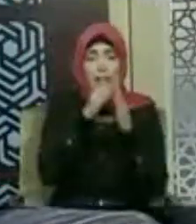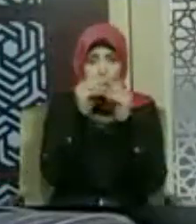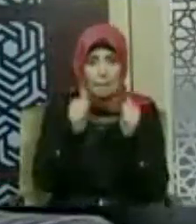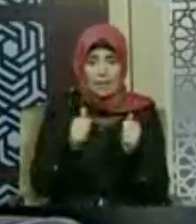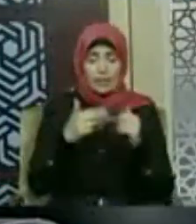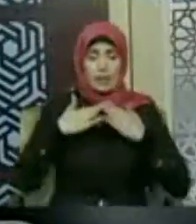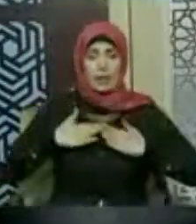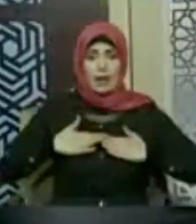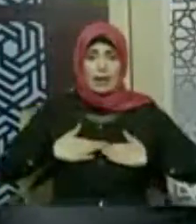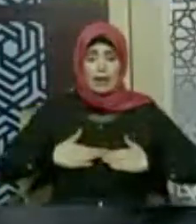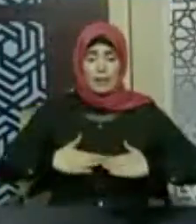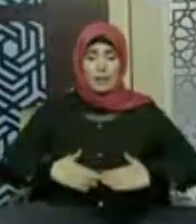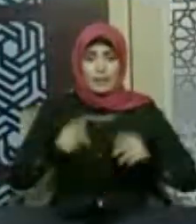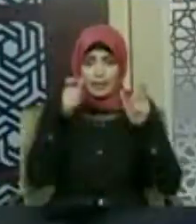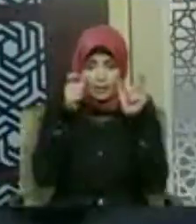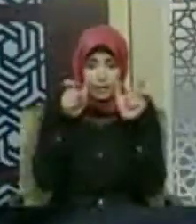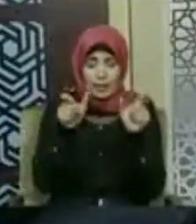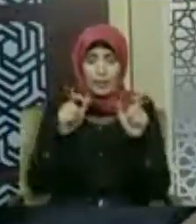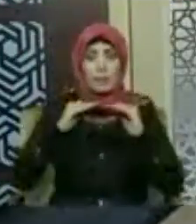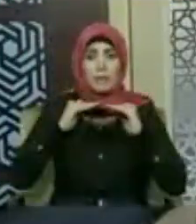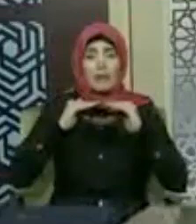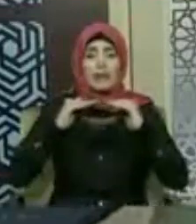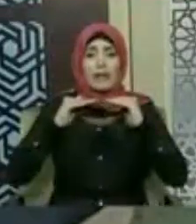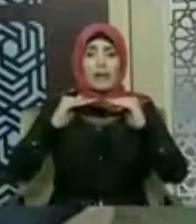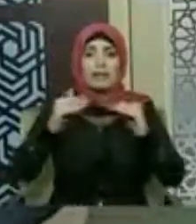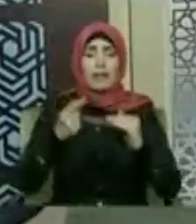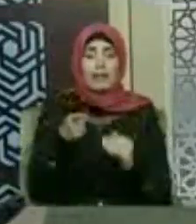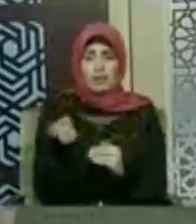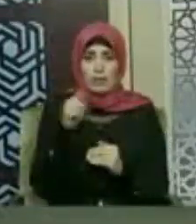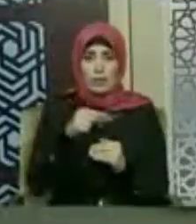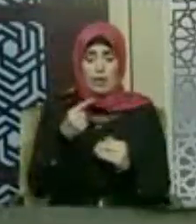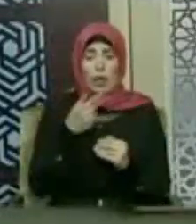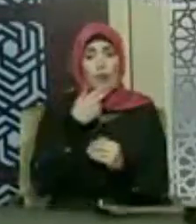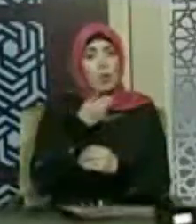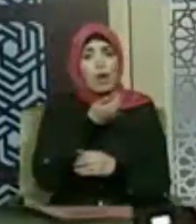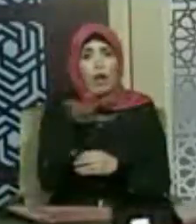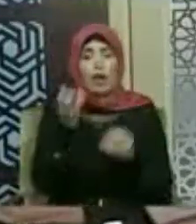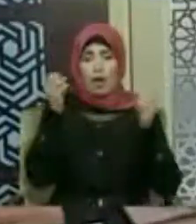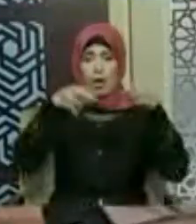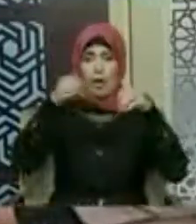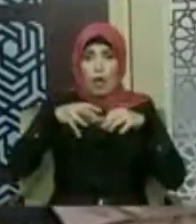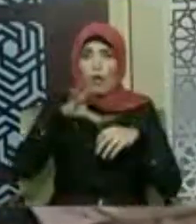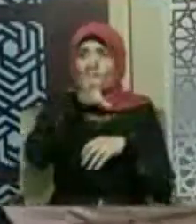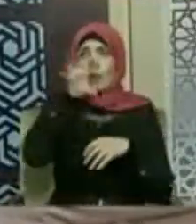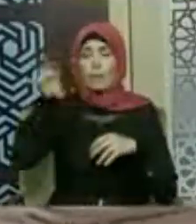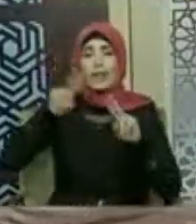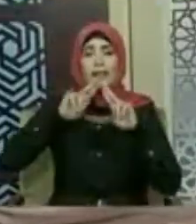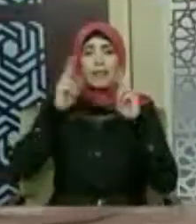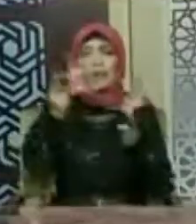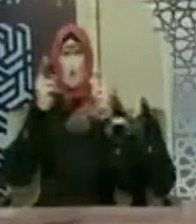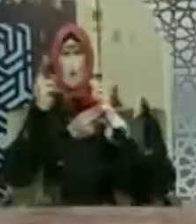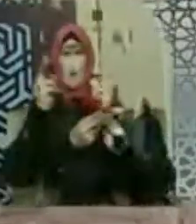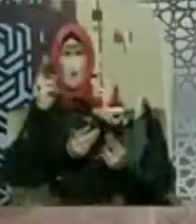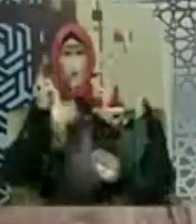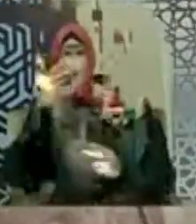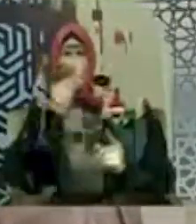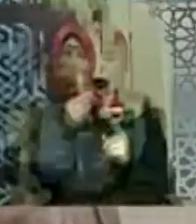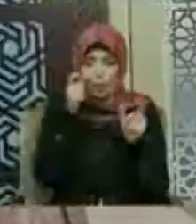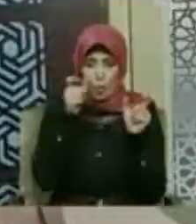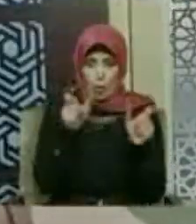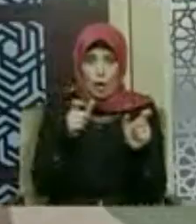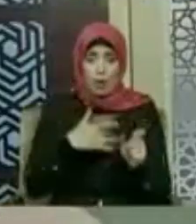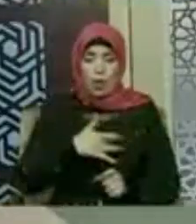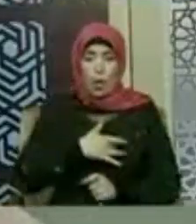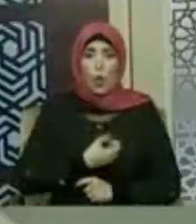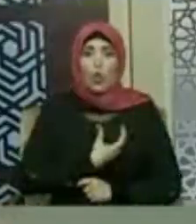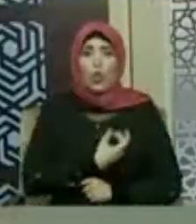أبنائها المرابطين، واربط على قلوب أشقائنا في سيناء المباركة من أهالي